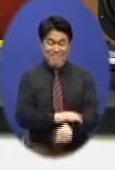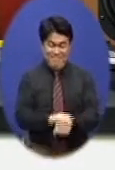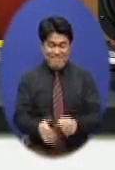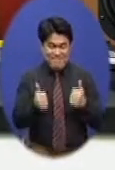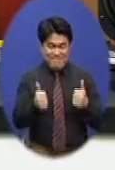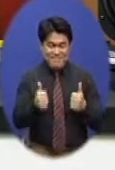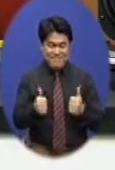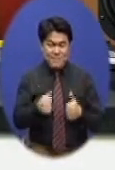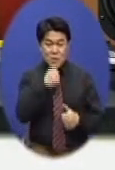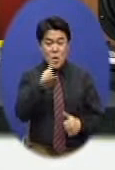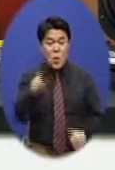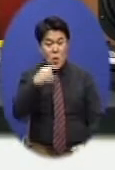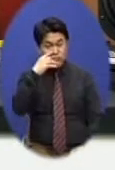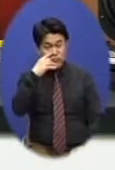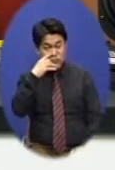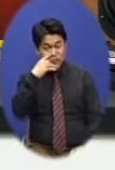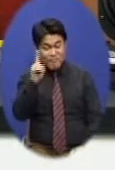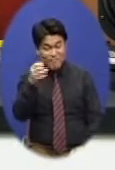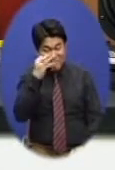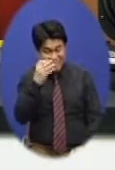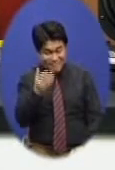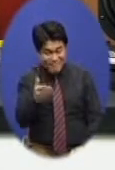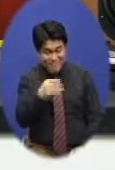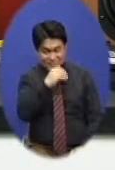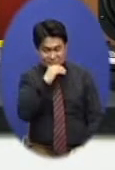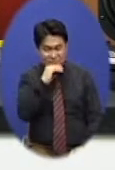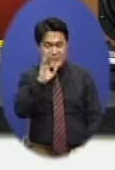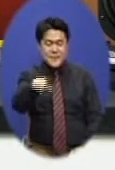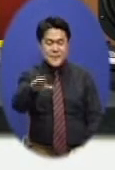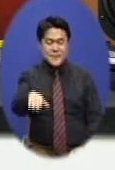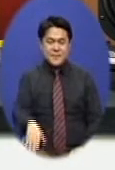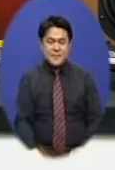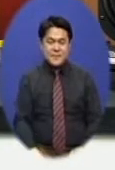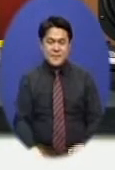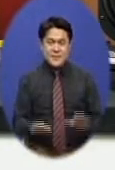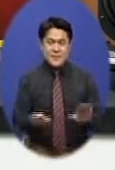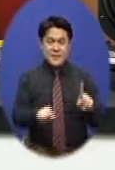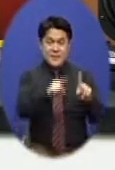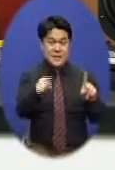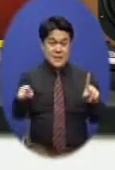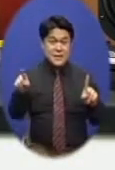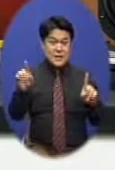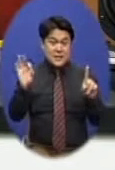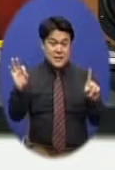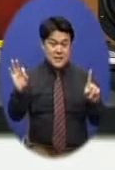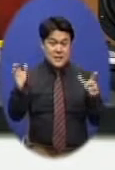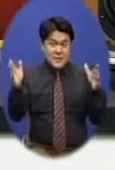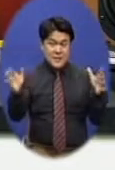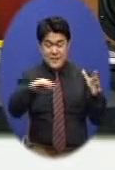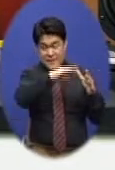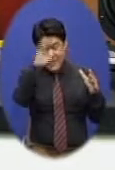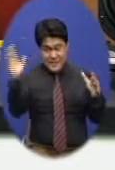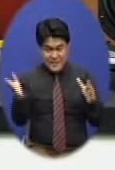잘하셨습니다. 궁금합니다. 네, 과연 어떻게 네. 나왔을까요? 아, 네. 네, 그러면요. 네, 1번부터. 네, 1번부터 네. 10번